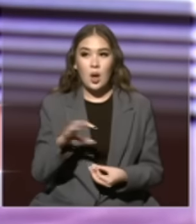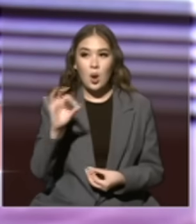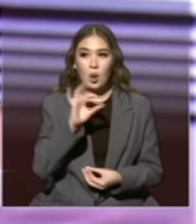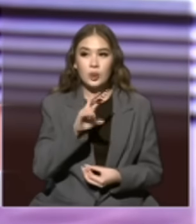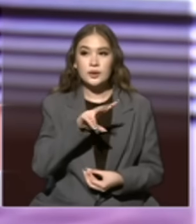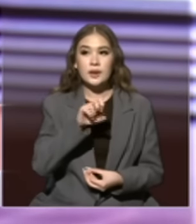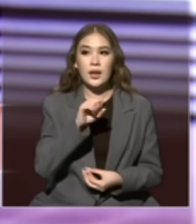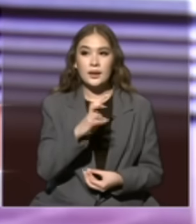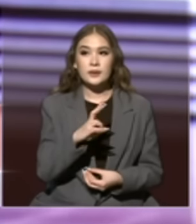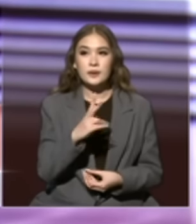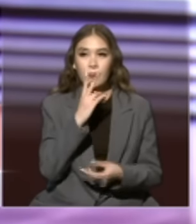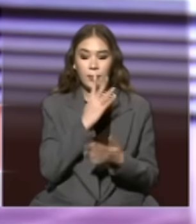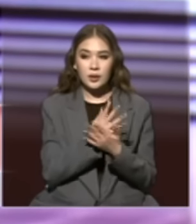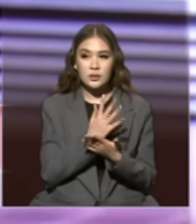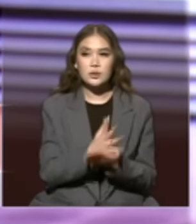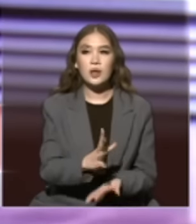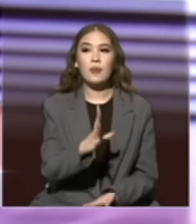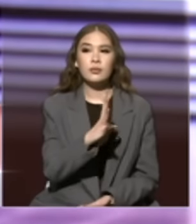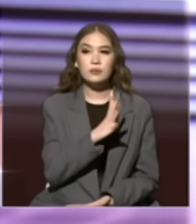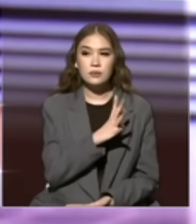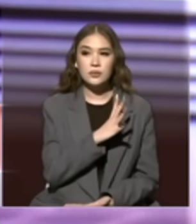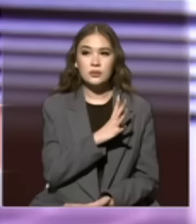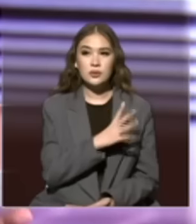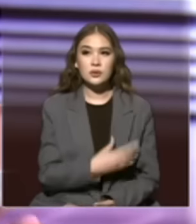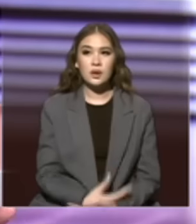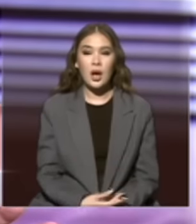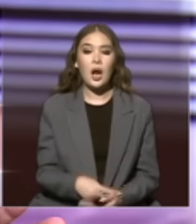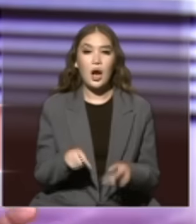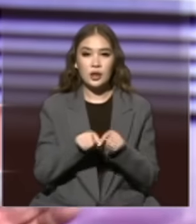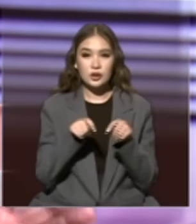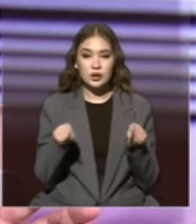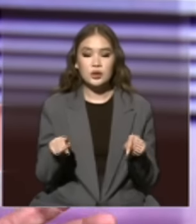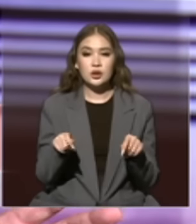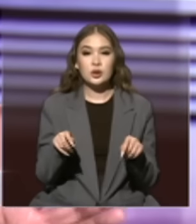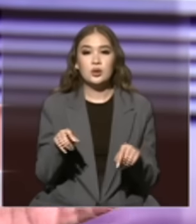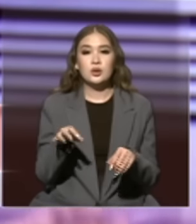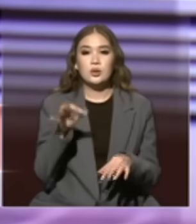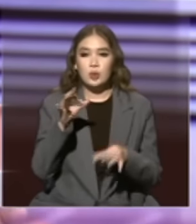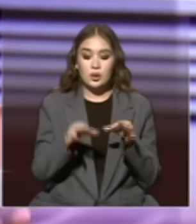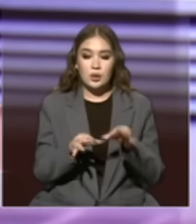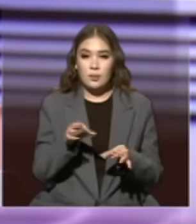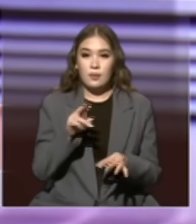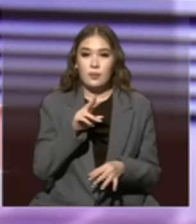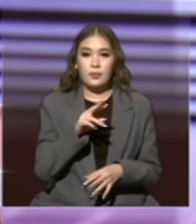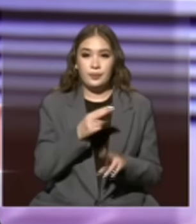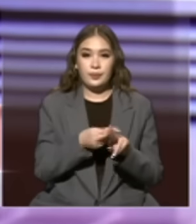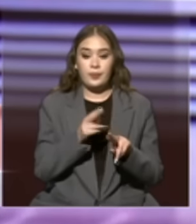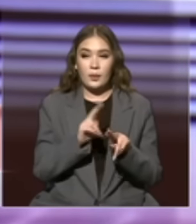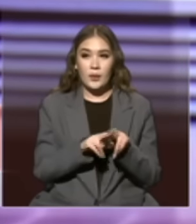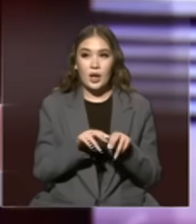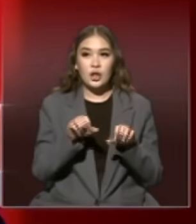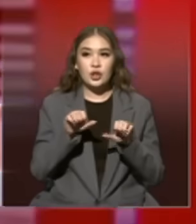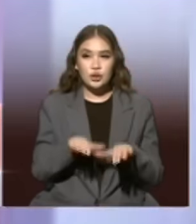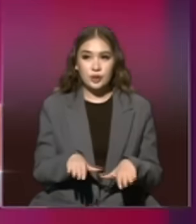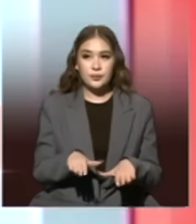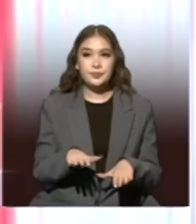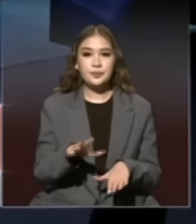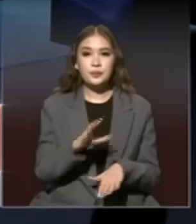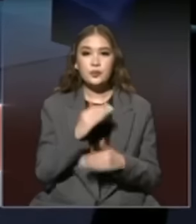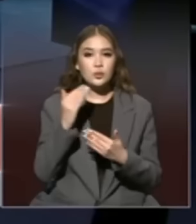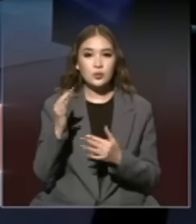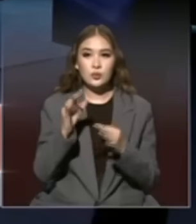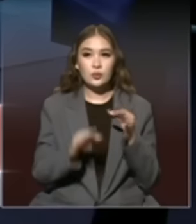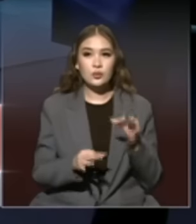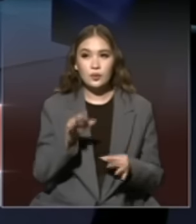көрсетілді. Ашық сот процесі болды. Я ашық сот мәжілісі деген ол процессуалдық шешім. Ол туралы қабылдан, оны судья қабылдайды,